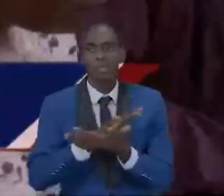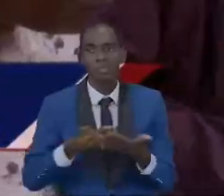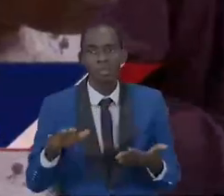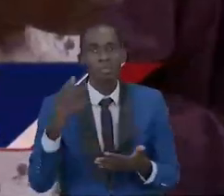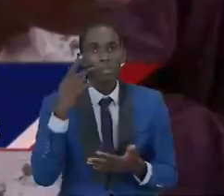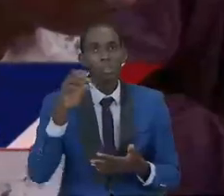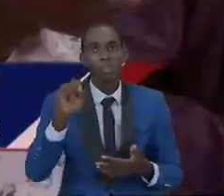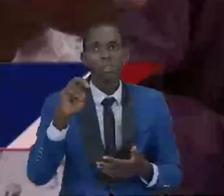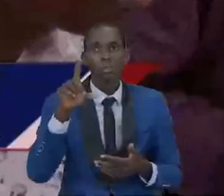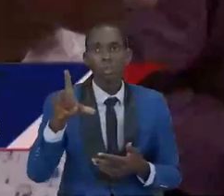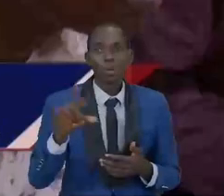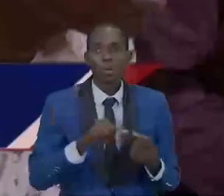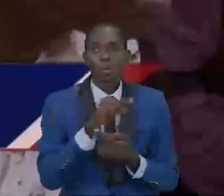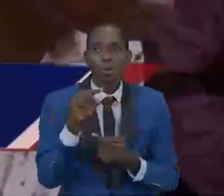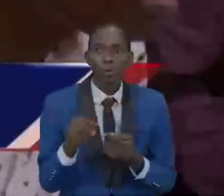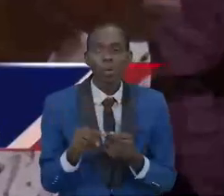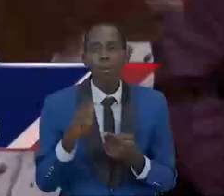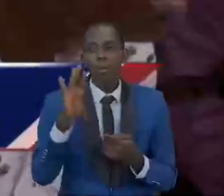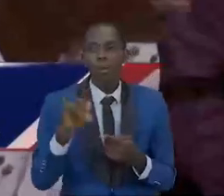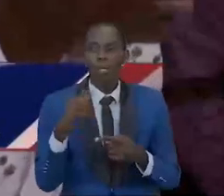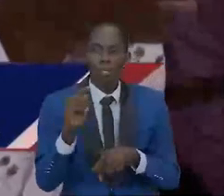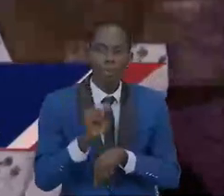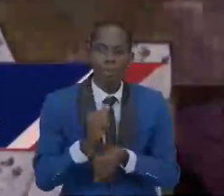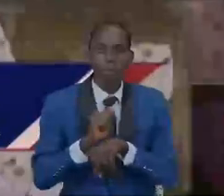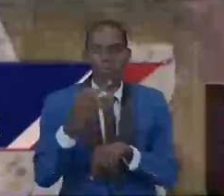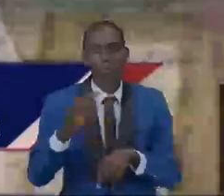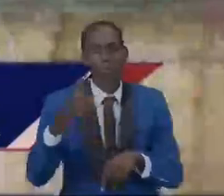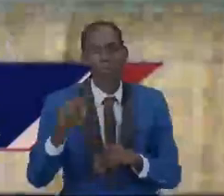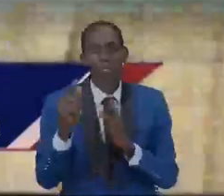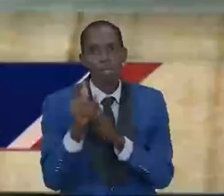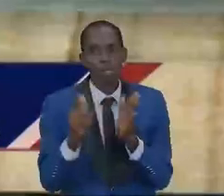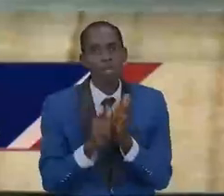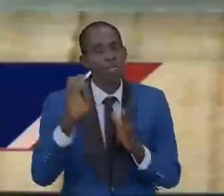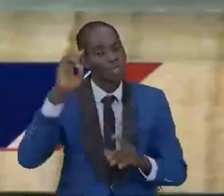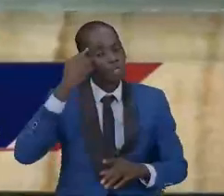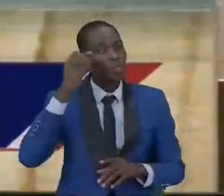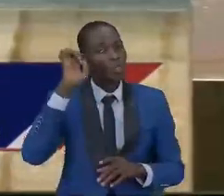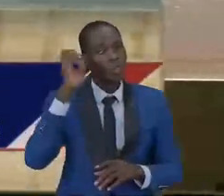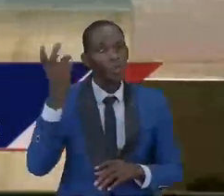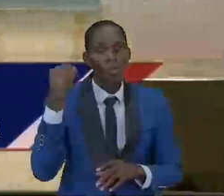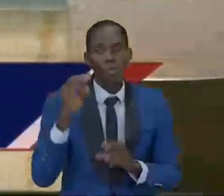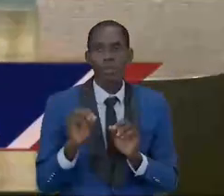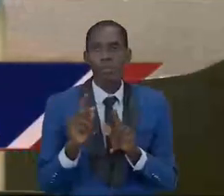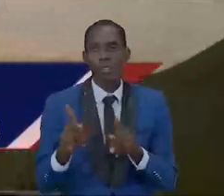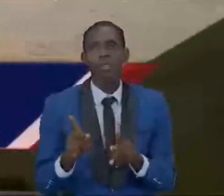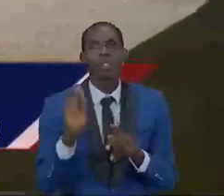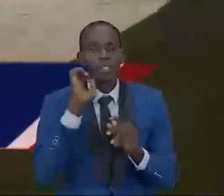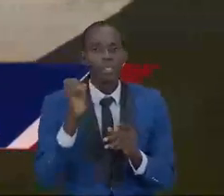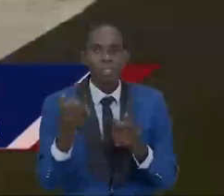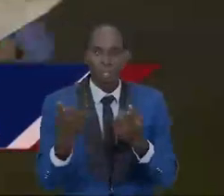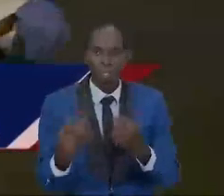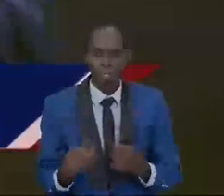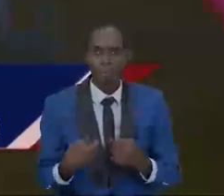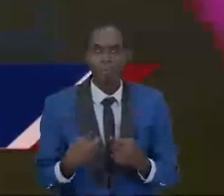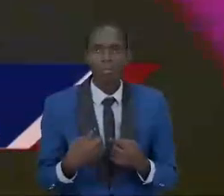soul lorsque il était par les œuvres de la loi qu'il était juste il pourrait même se réclamer être